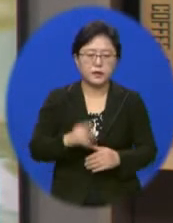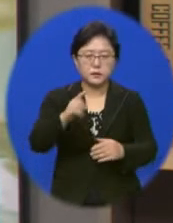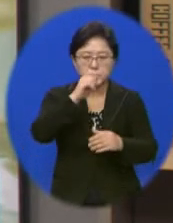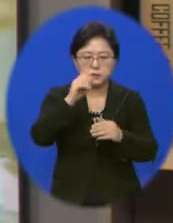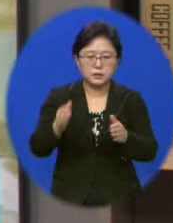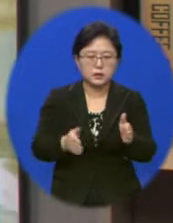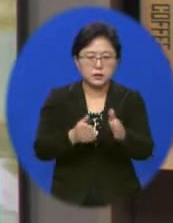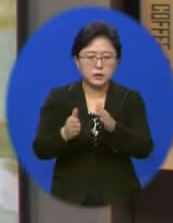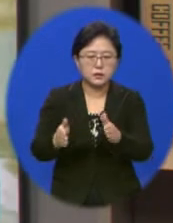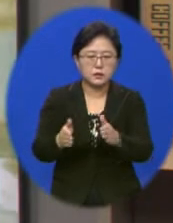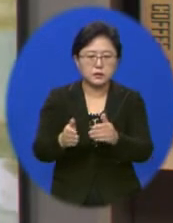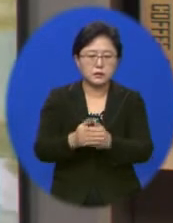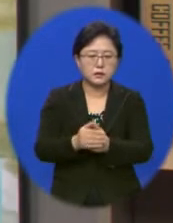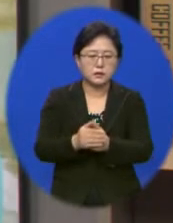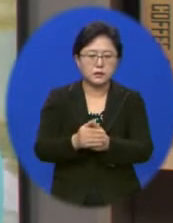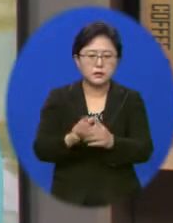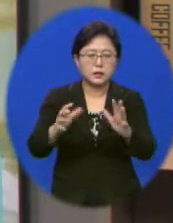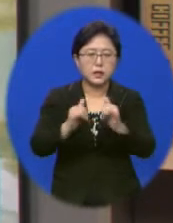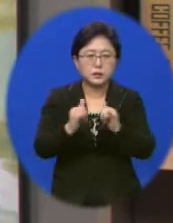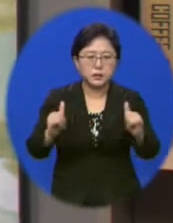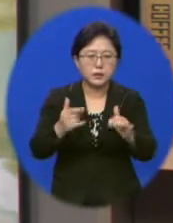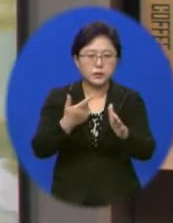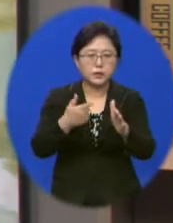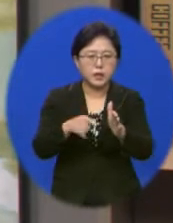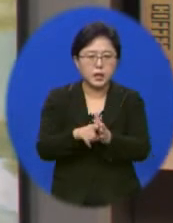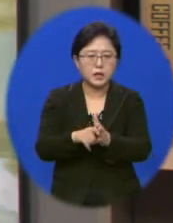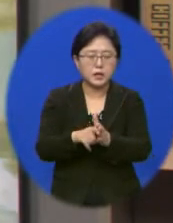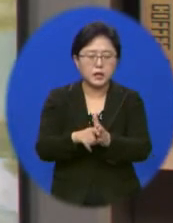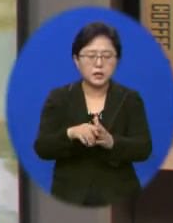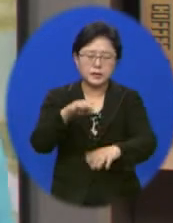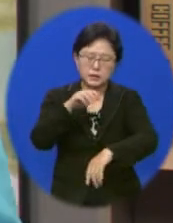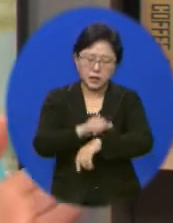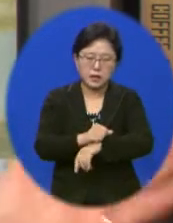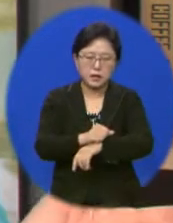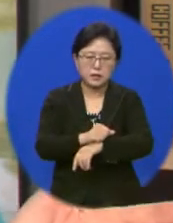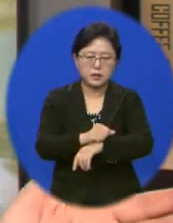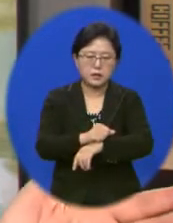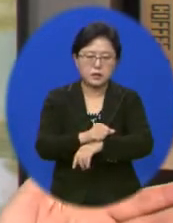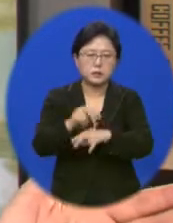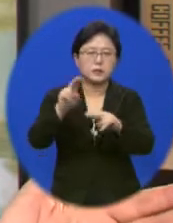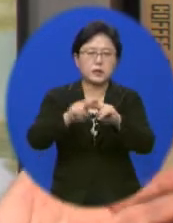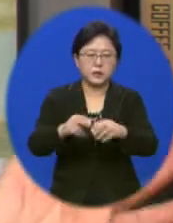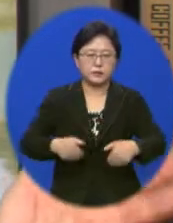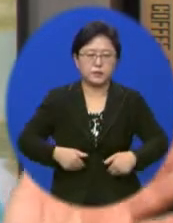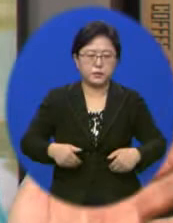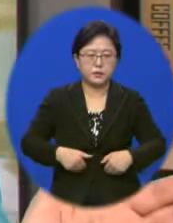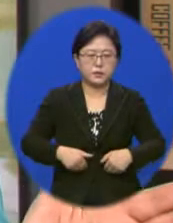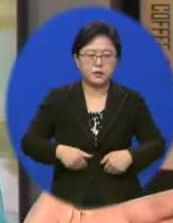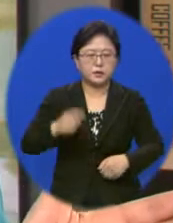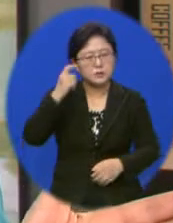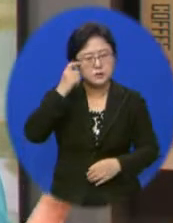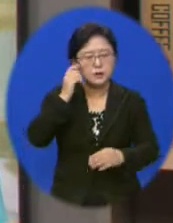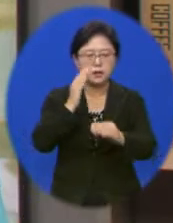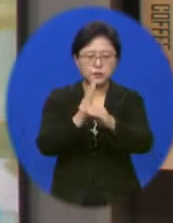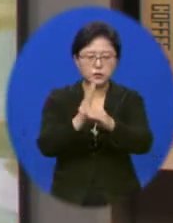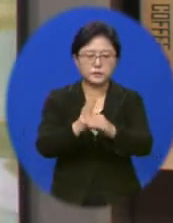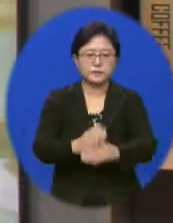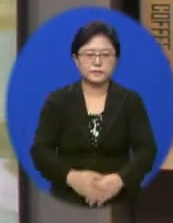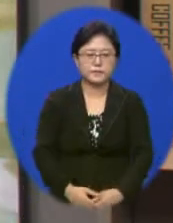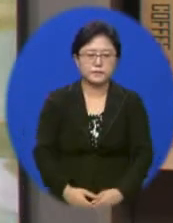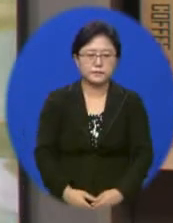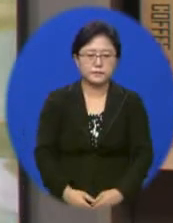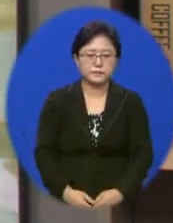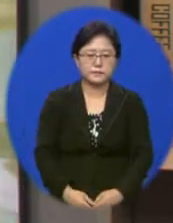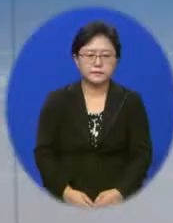길에 이제 이 국민들을 위한 일을 가장 잘할 수 있으려면 그만한 직이 있어야 되겠죠. 그건 생각을 좀 하고 있습니다.